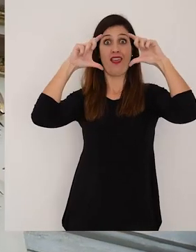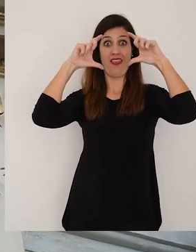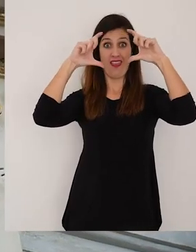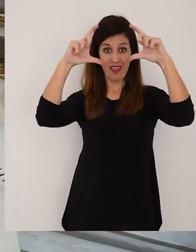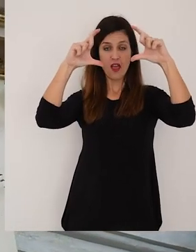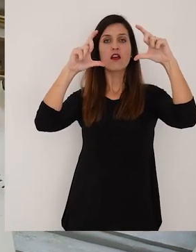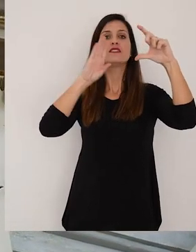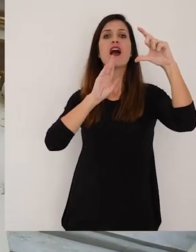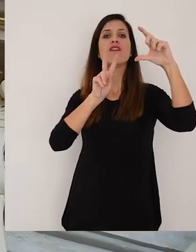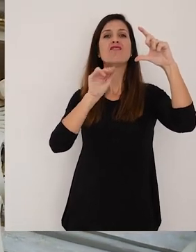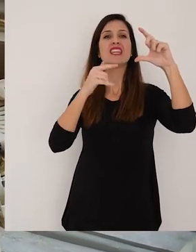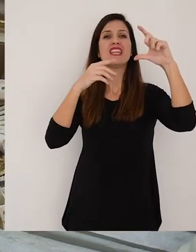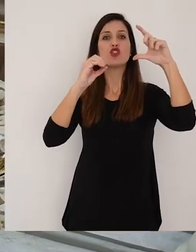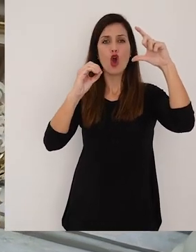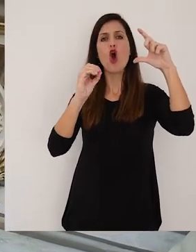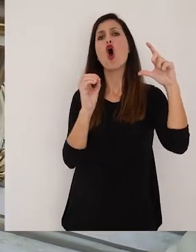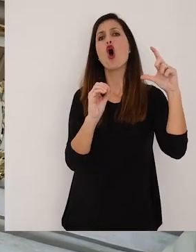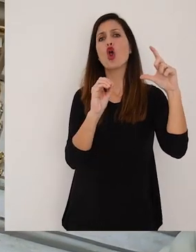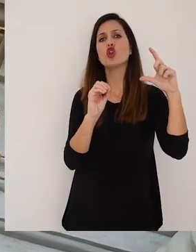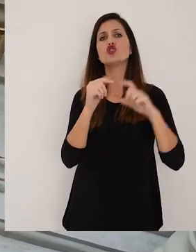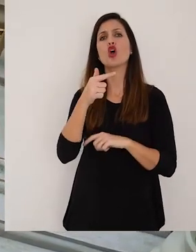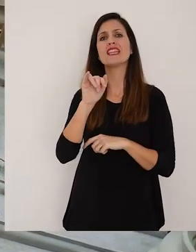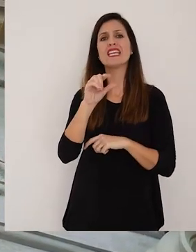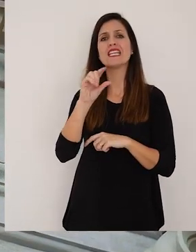Vito, realizzata dal pennello di Oronzo Tiso.